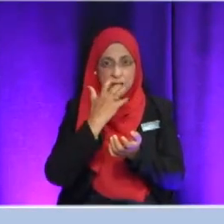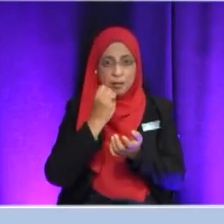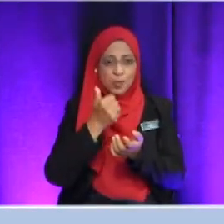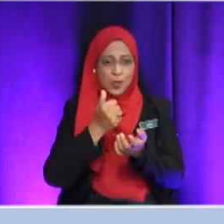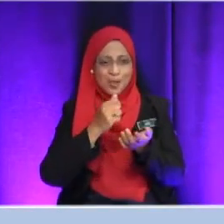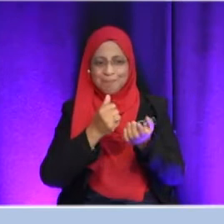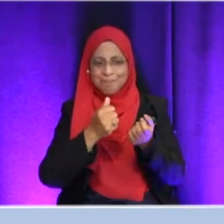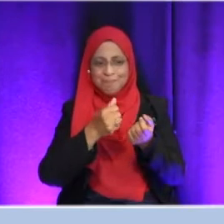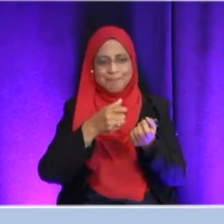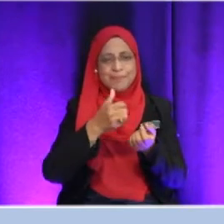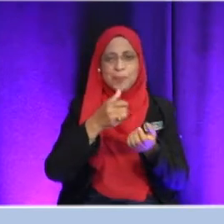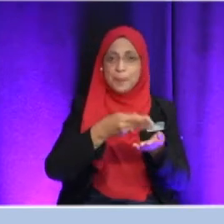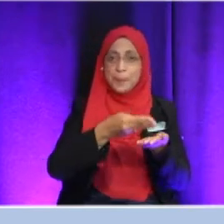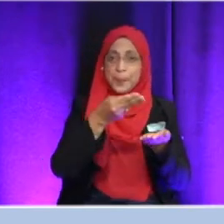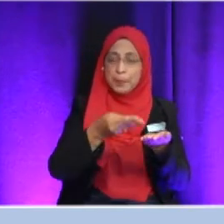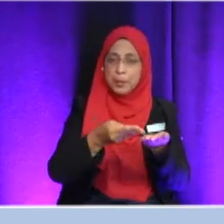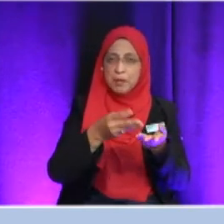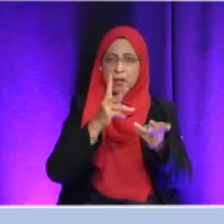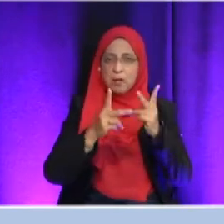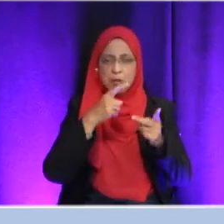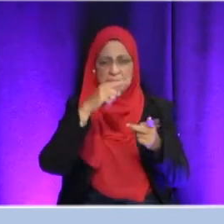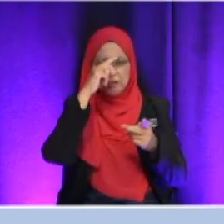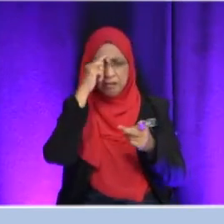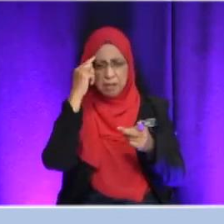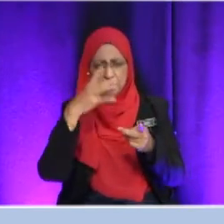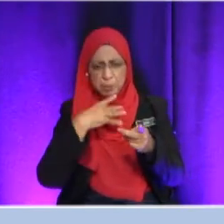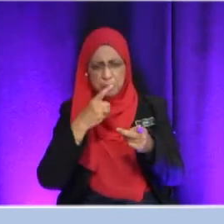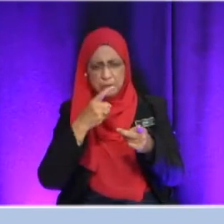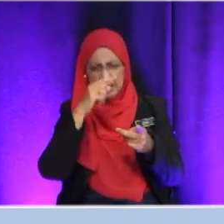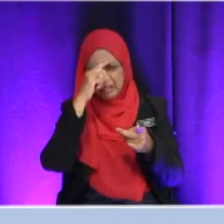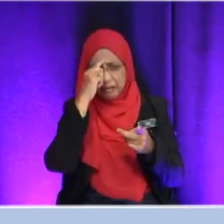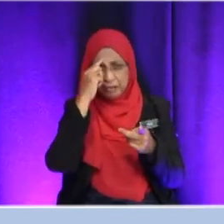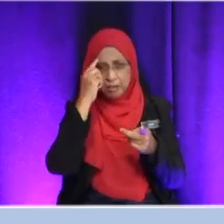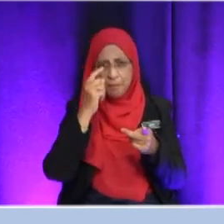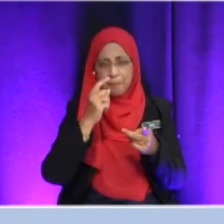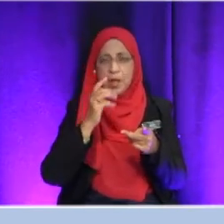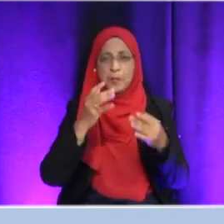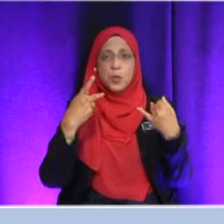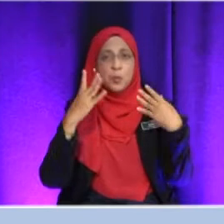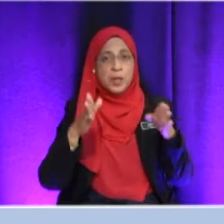dekatkan buang lu atuh Iya tak cantik tuh Mungkin lama Simpang kecantikan